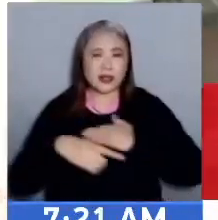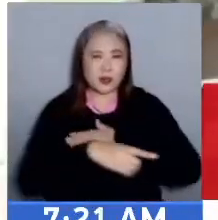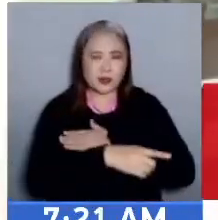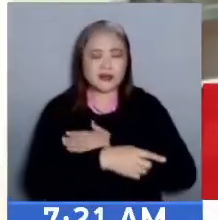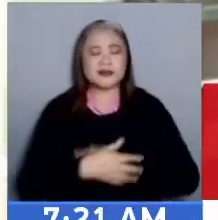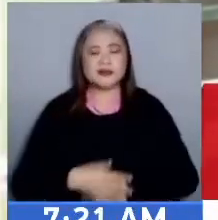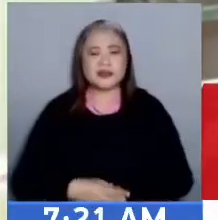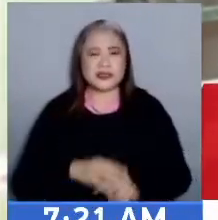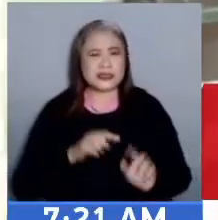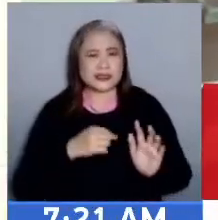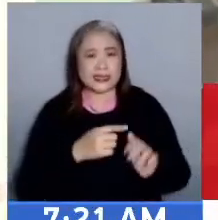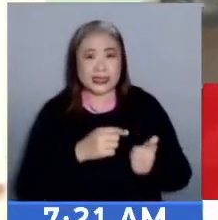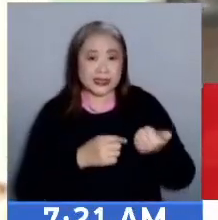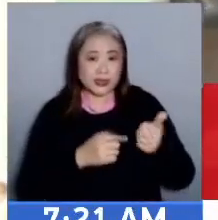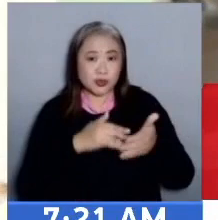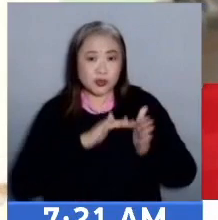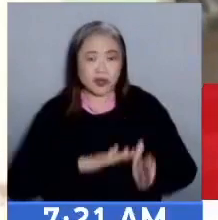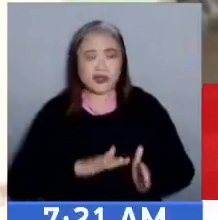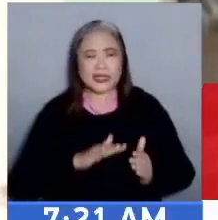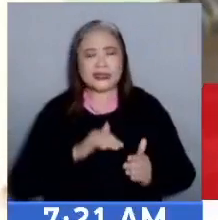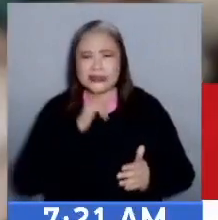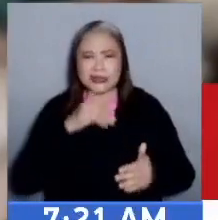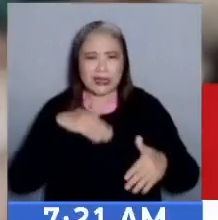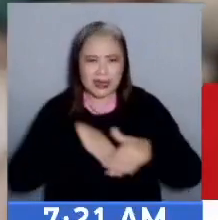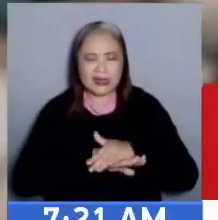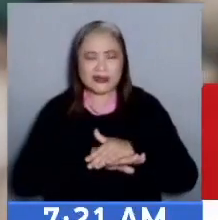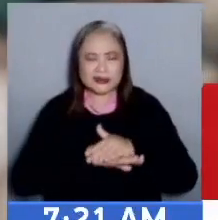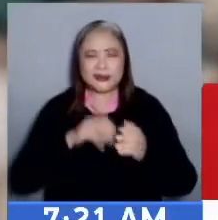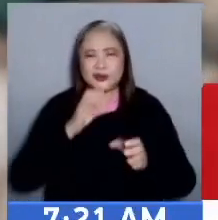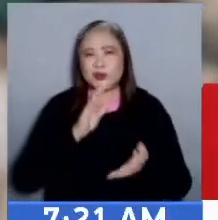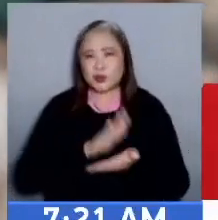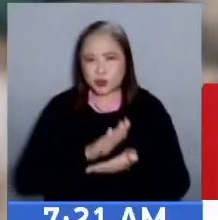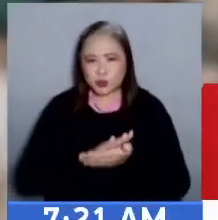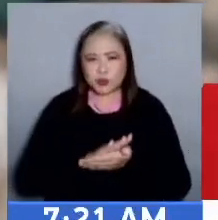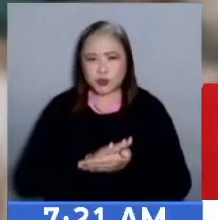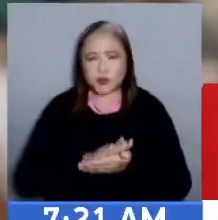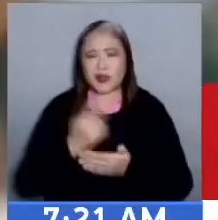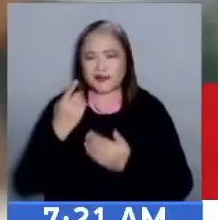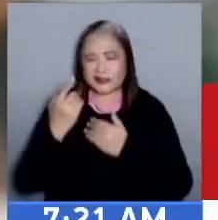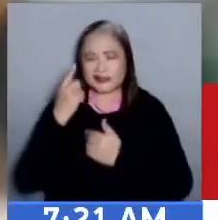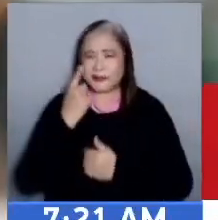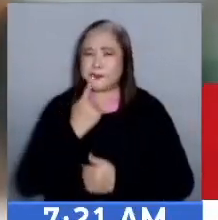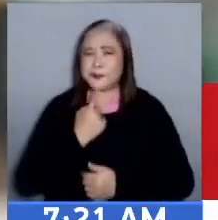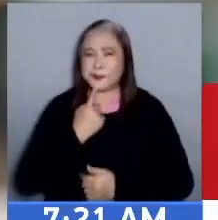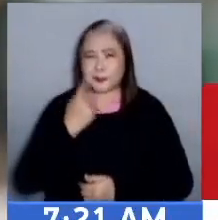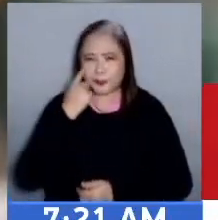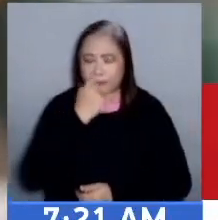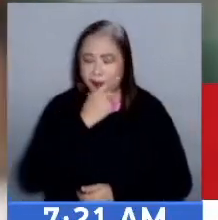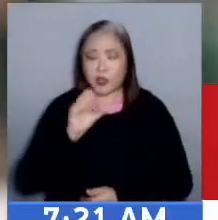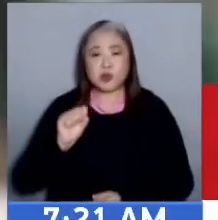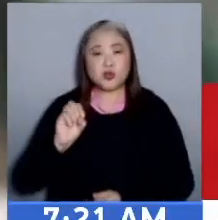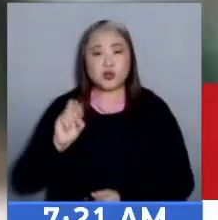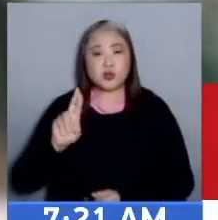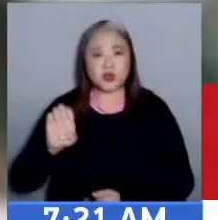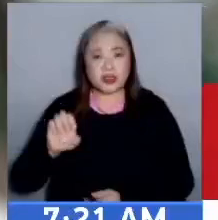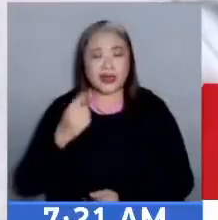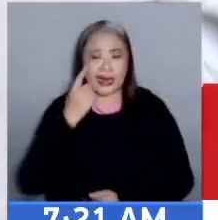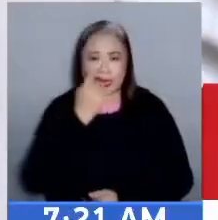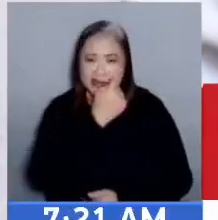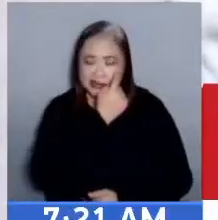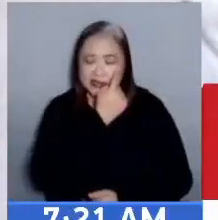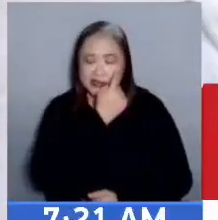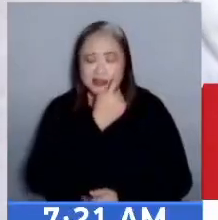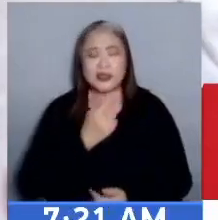mga mag-aaral na may impeksyon pa rin. Ayon sa Center for Health Department Region 1, ang sore eyes o conjunctivitis ay dulot ng